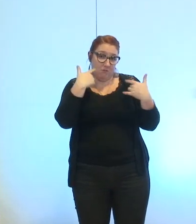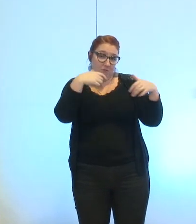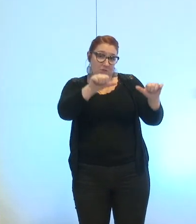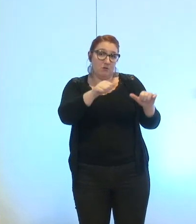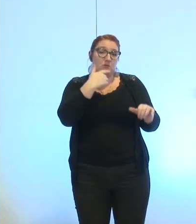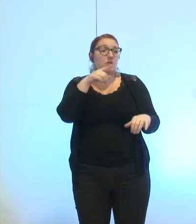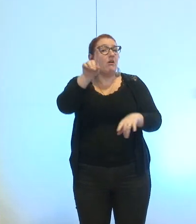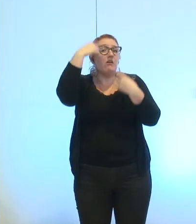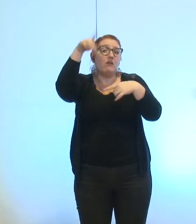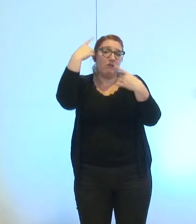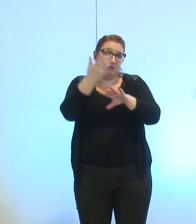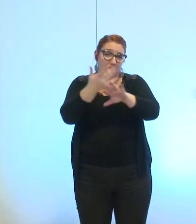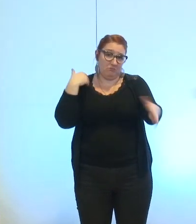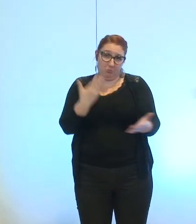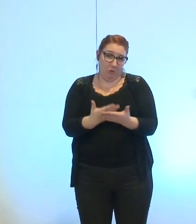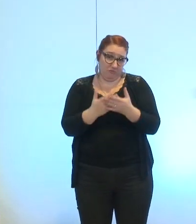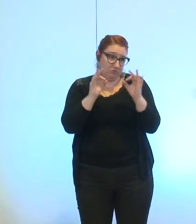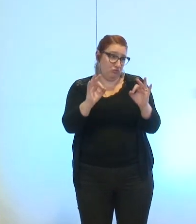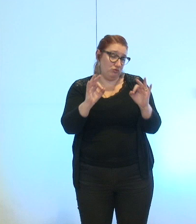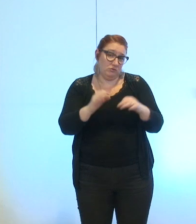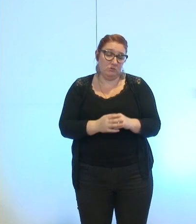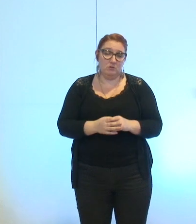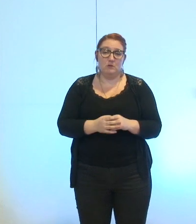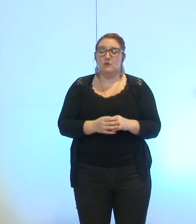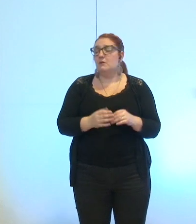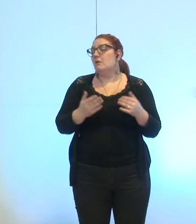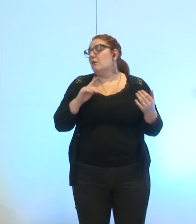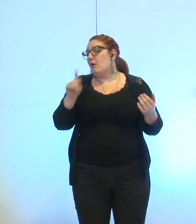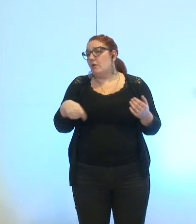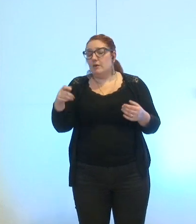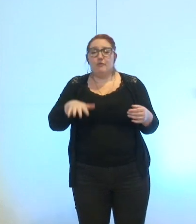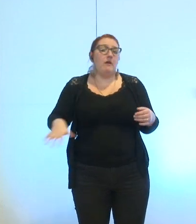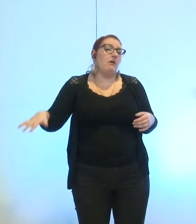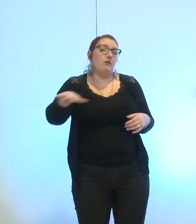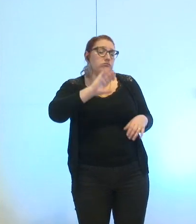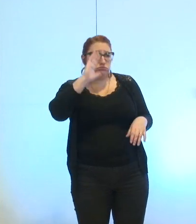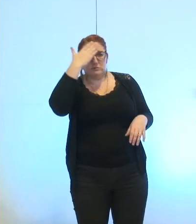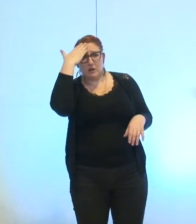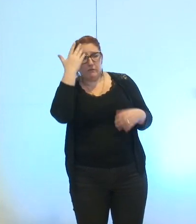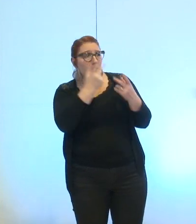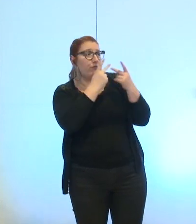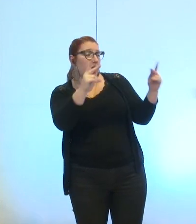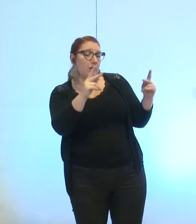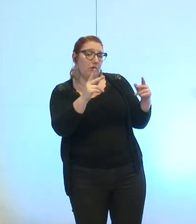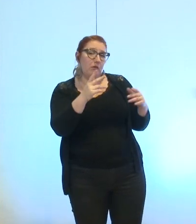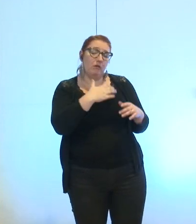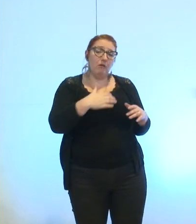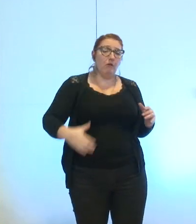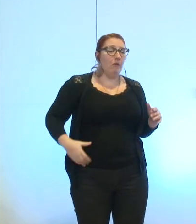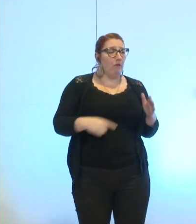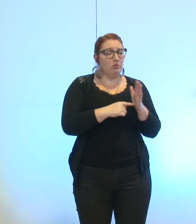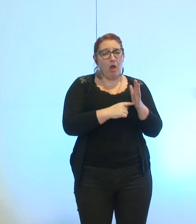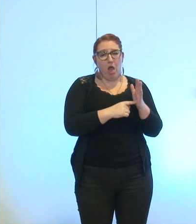longue date en effet tout le monde savait que la ville était endettée et les Grenoblois savent